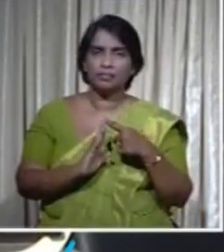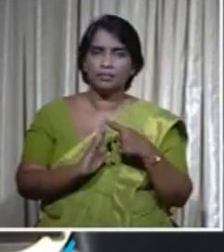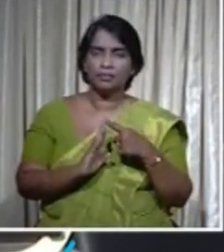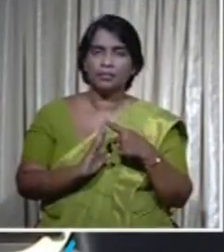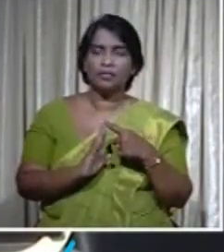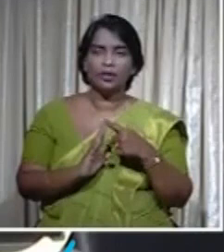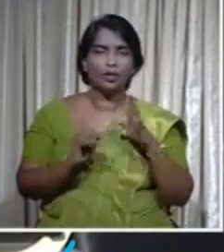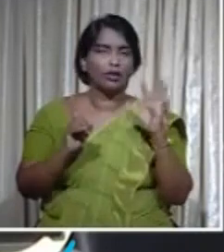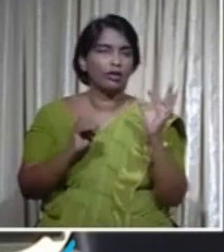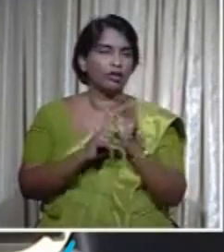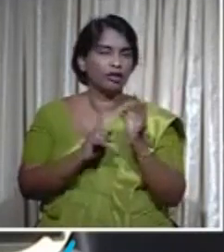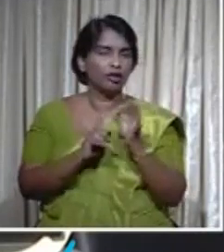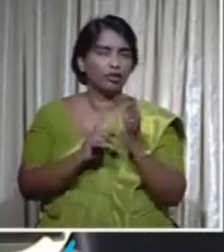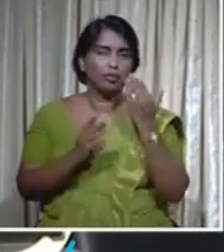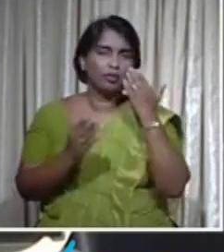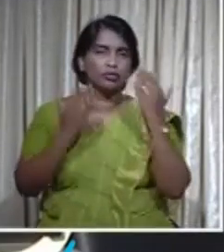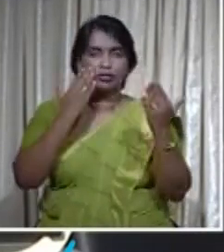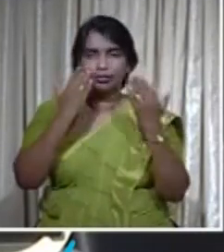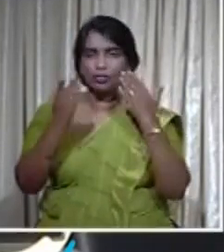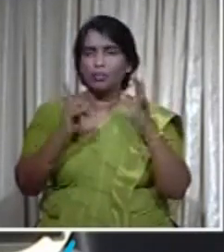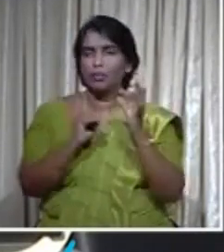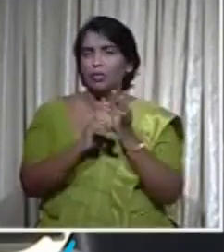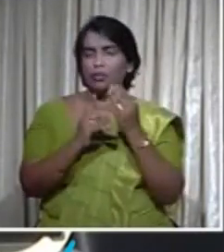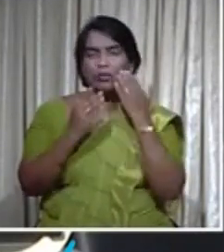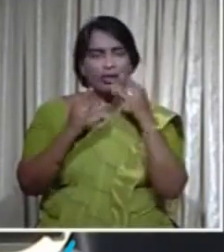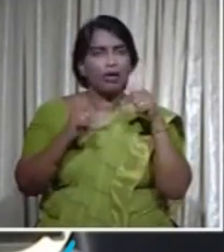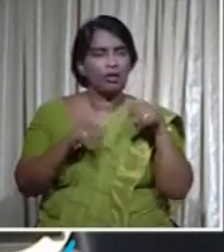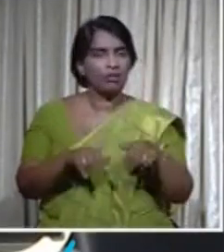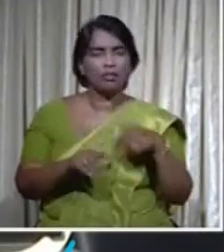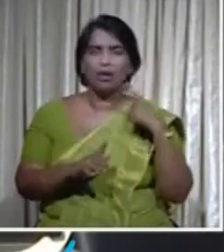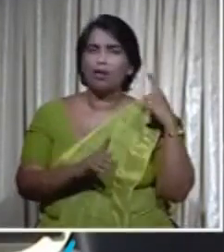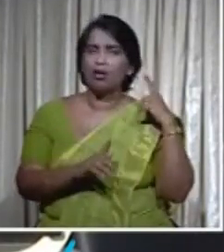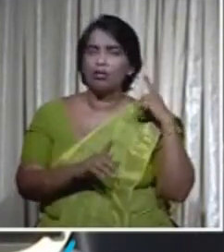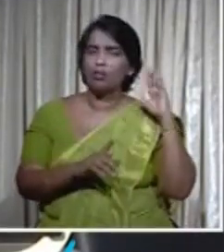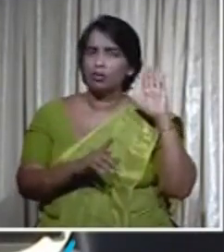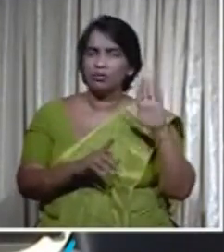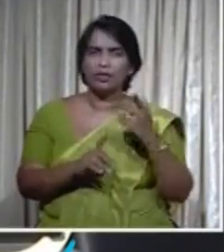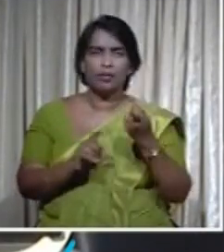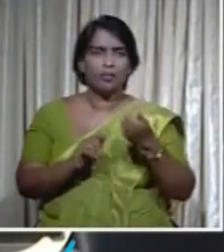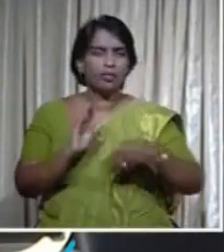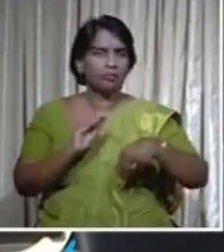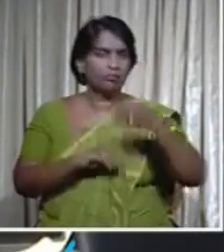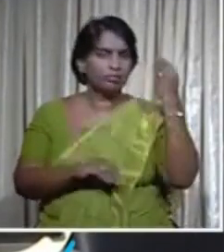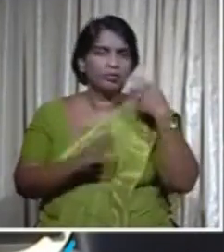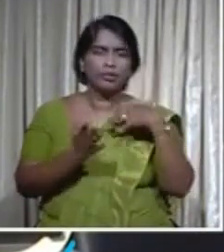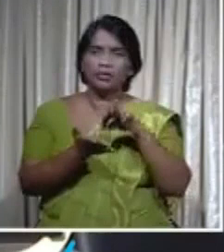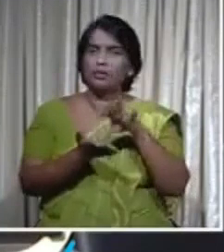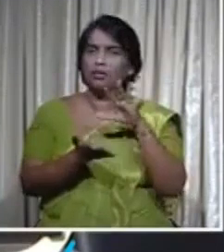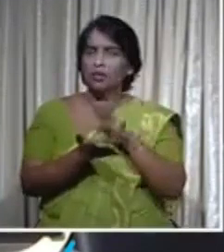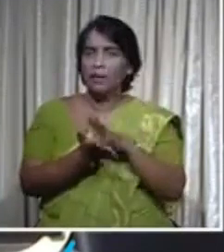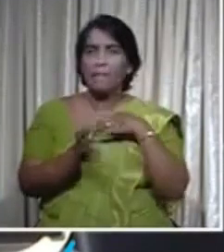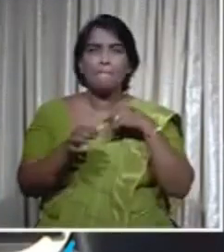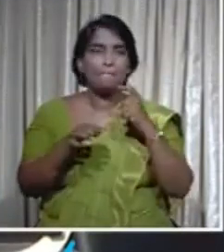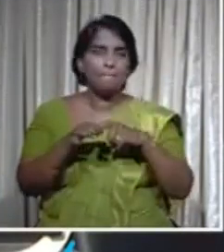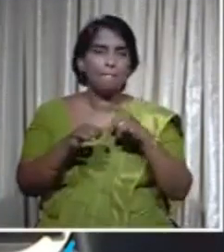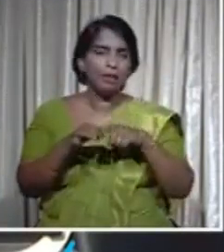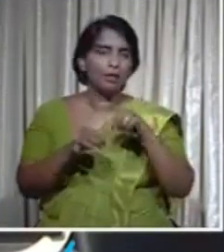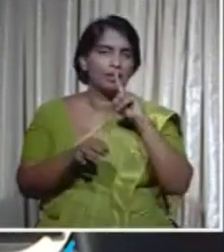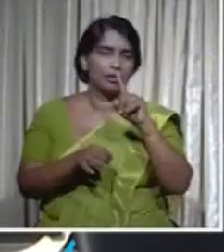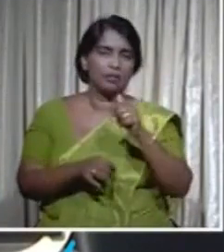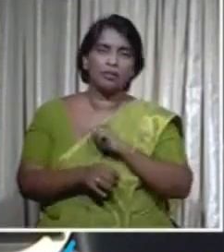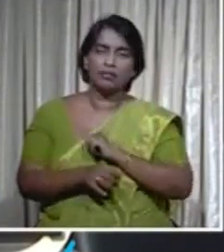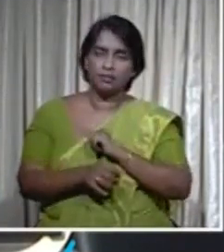கண்டுகொண்டிருக்கின்ற சூழலில் இந்த இராணுவத்திற்கேன் கூடுதலான நிதியை ஒதுக்கப்பட்டிருக்கிறது என்ற கேள்வியை நான் கேட்கின்றேன். இந்த